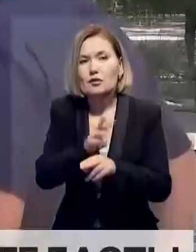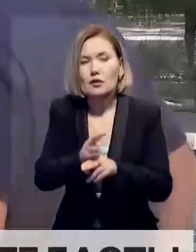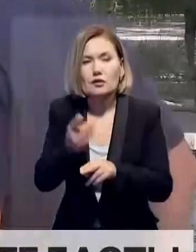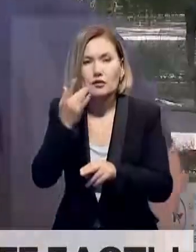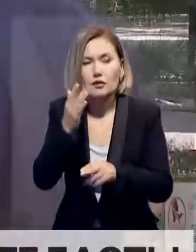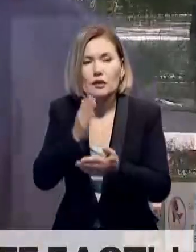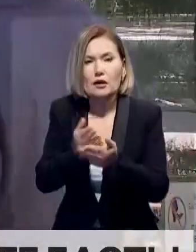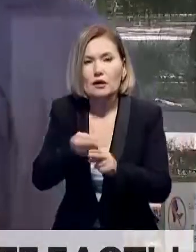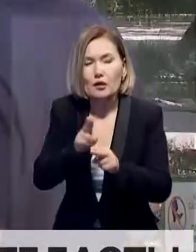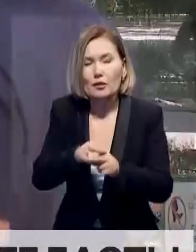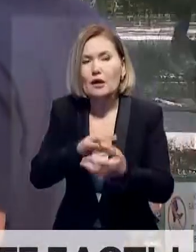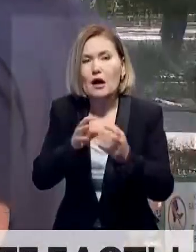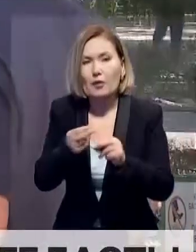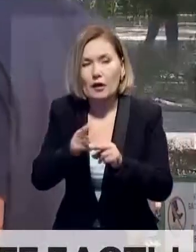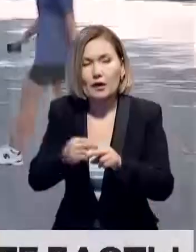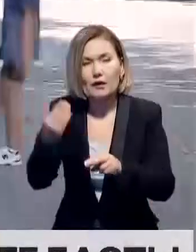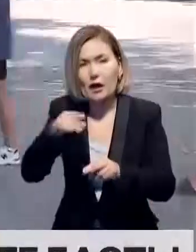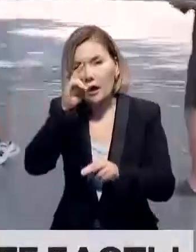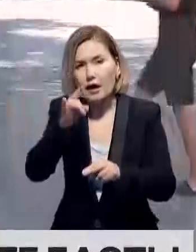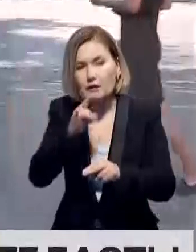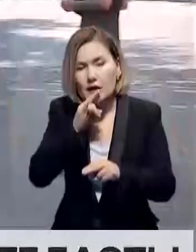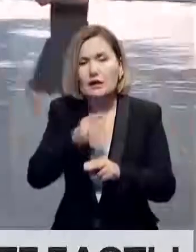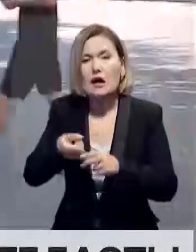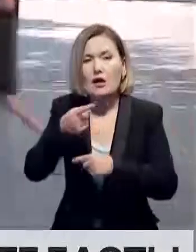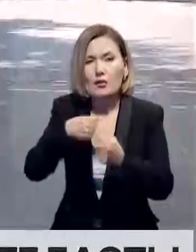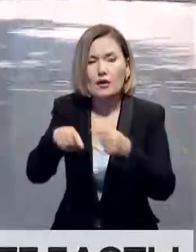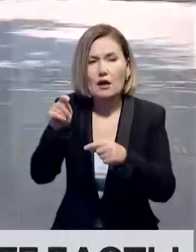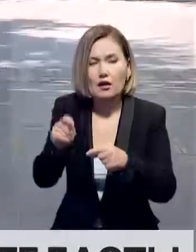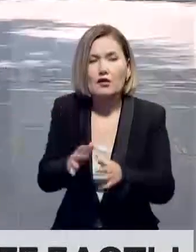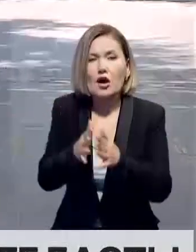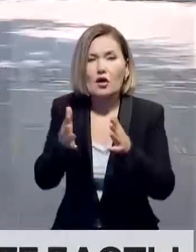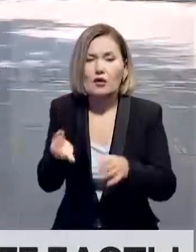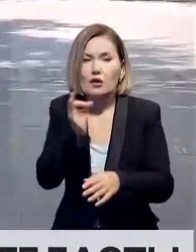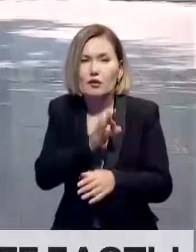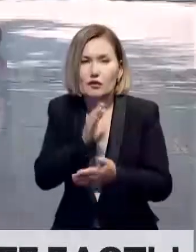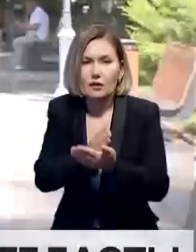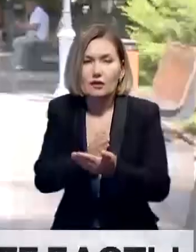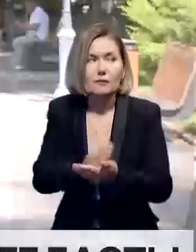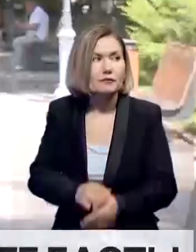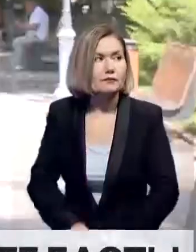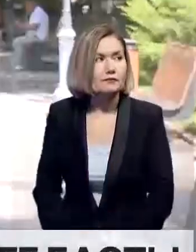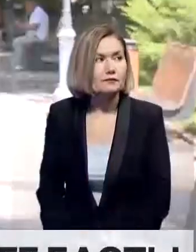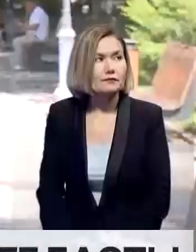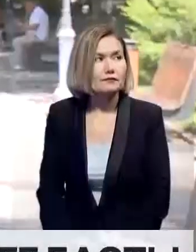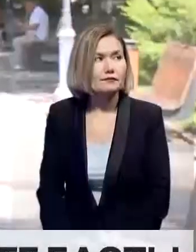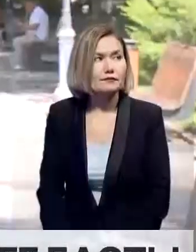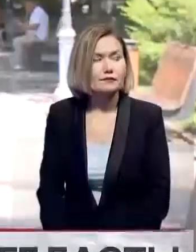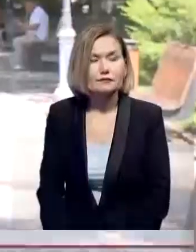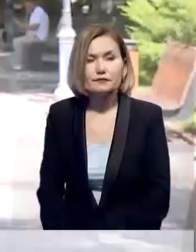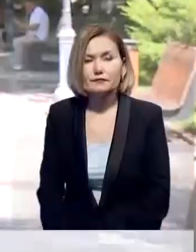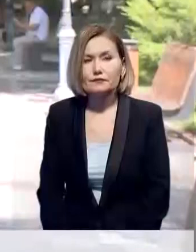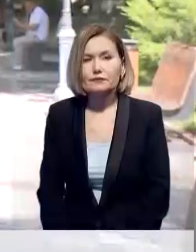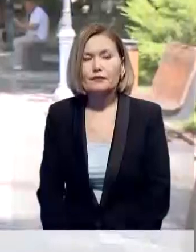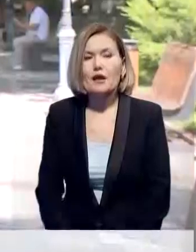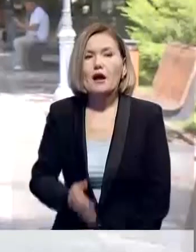қамтыды. Осылайша жақындарының ыстық ықыласымен қолдауын сезінгенде табысқа жету жолы жақындай түсті дейді. Я люблю, да, свою страну. Мне нравится